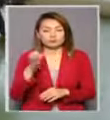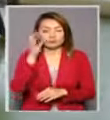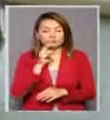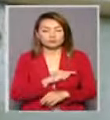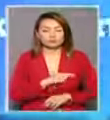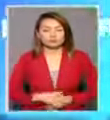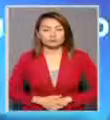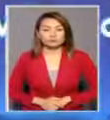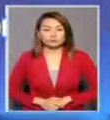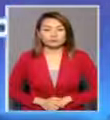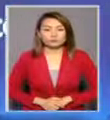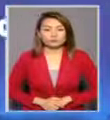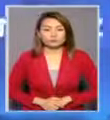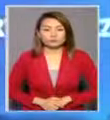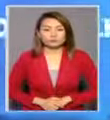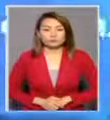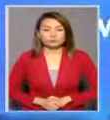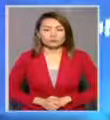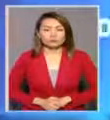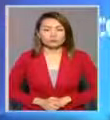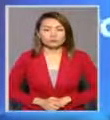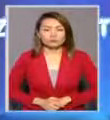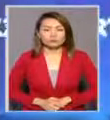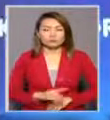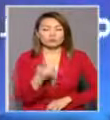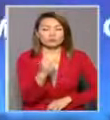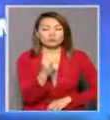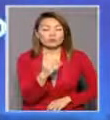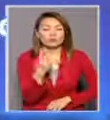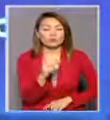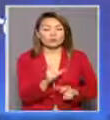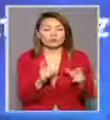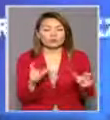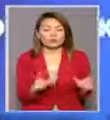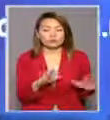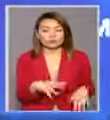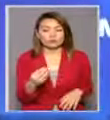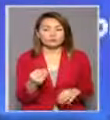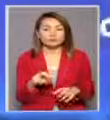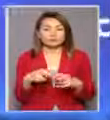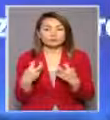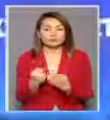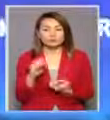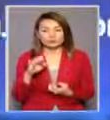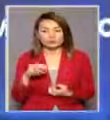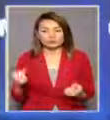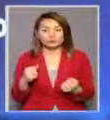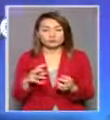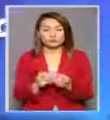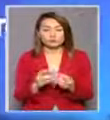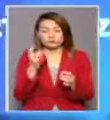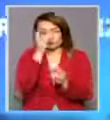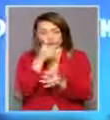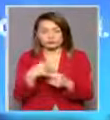образование. Сегодня, к примеру, один ребенок может ходить в секцию при школе, в секцию в рамках арт-спорта и в творческие